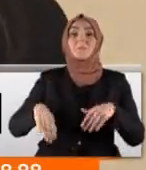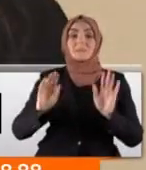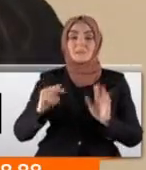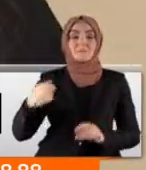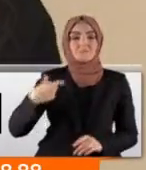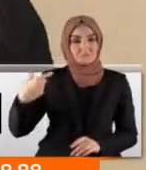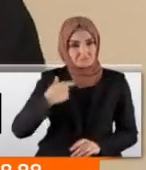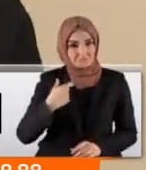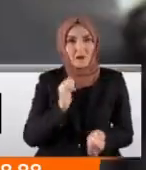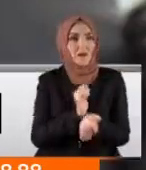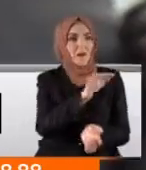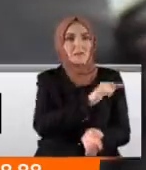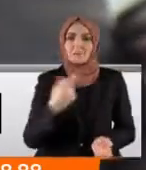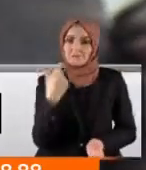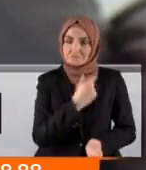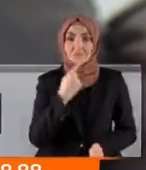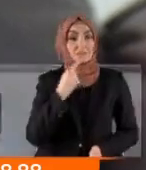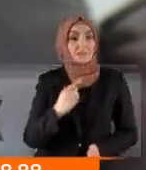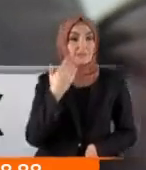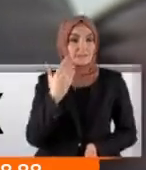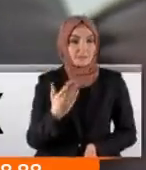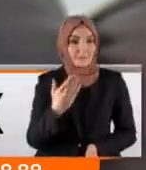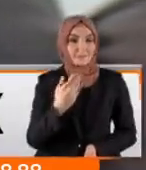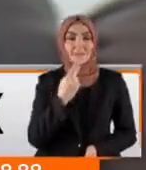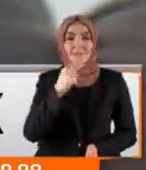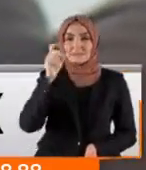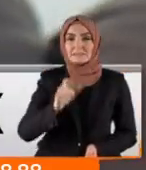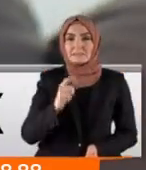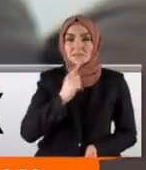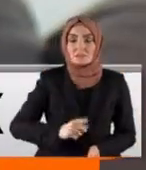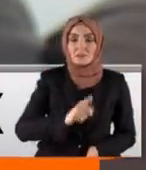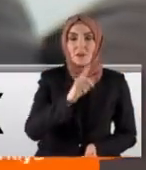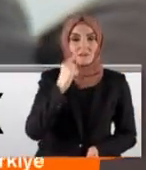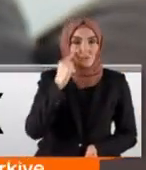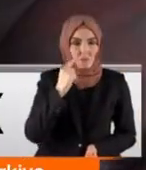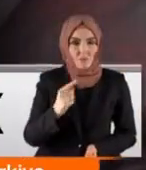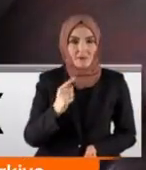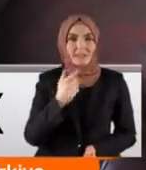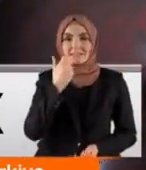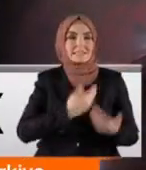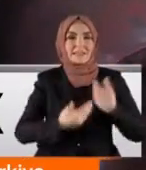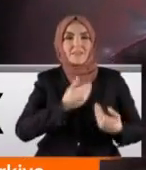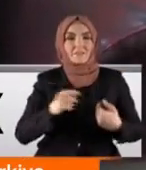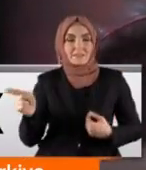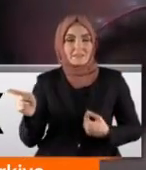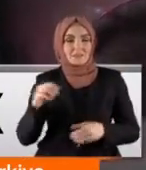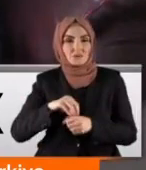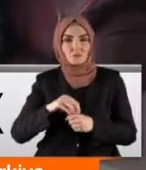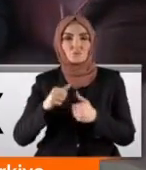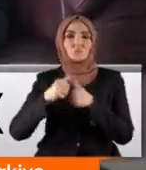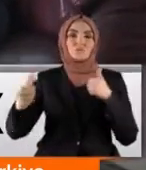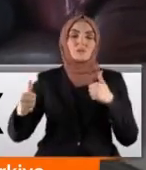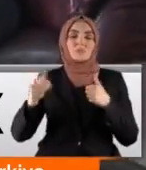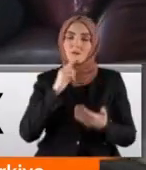kezzap atıp yapacağını söyledim kızım şikayetiyle eski sevgili hakkında uzaklaştırma kararı alındı Ama bu üniversiteli